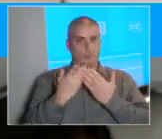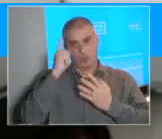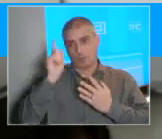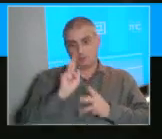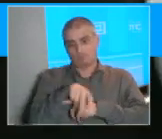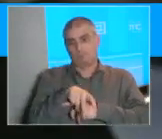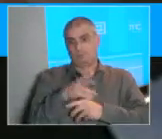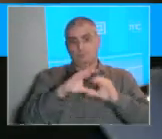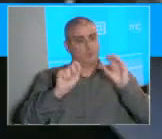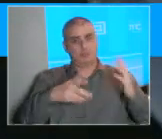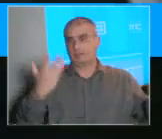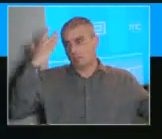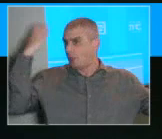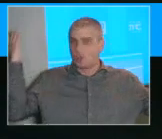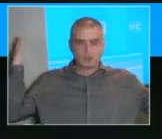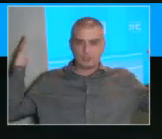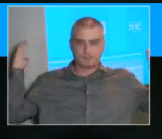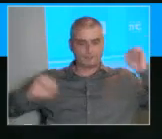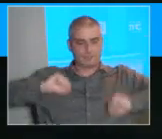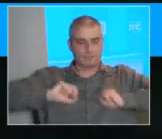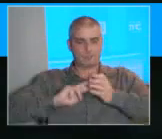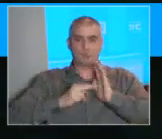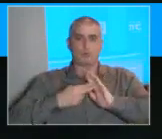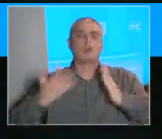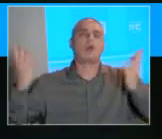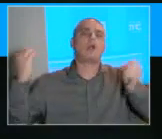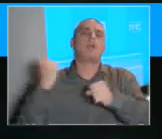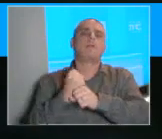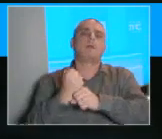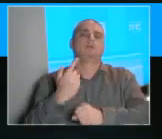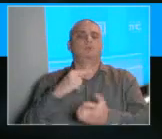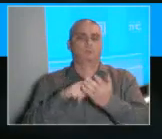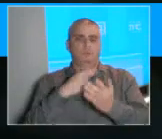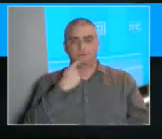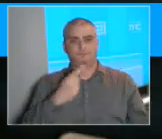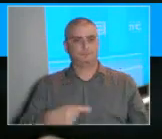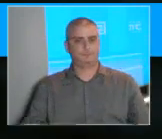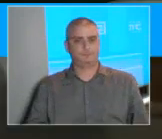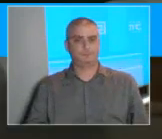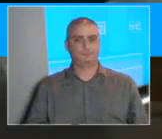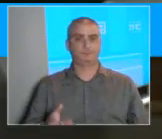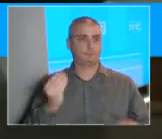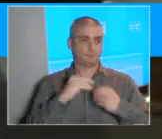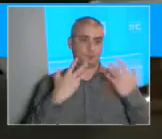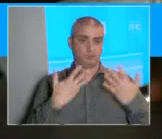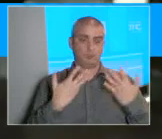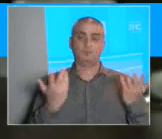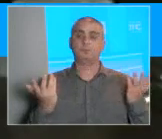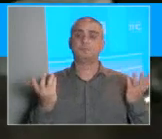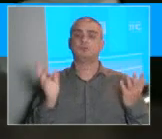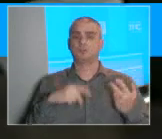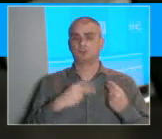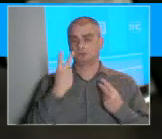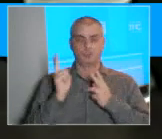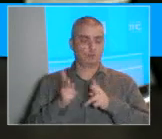יודעים להיכנס למשכן הזה, הם לא יודעים להתנהל פוליטית. טוב, אז בואו רק לעשות. נציין שאין עוד הרבה אומר, ימים, יש 9 ימים. נכון, ולכן אני אומר, עוזל, יש לנו